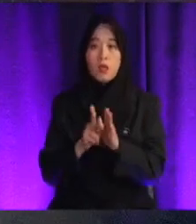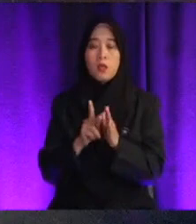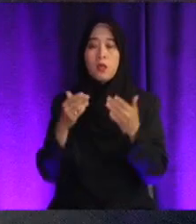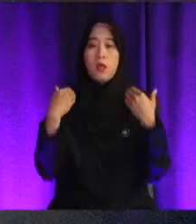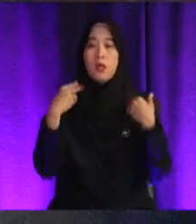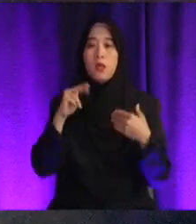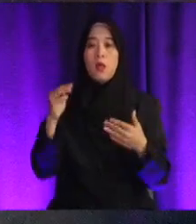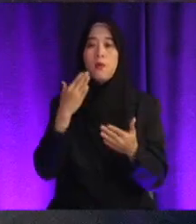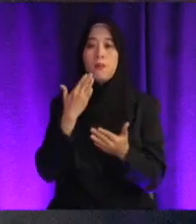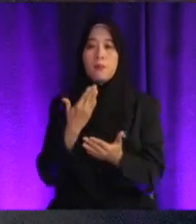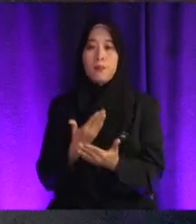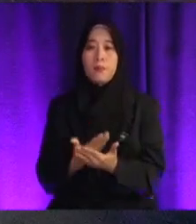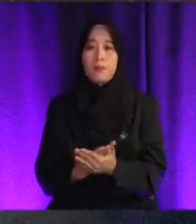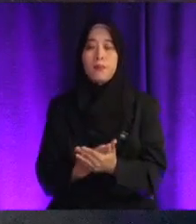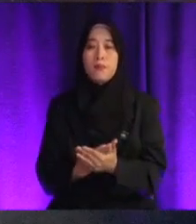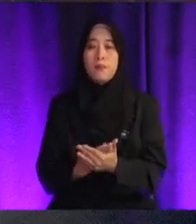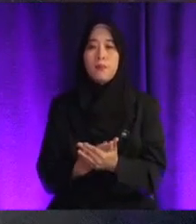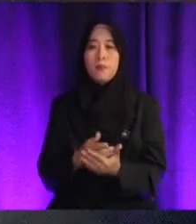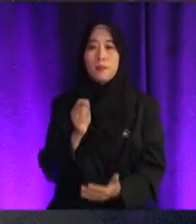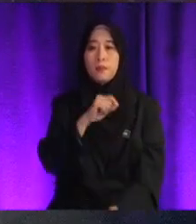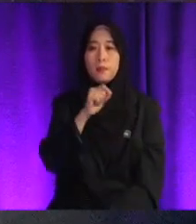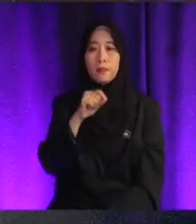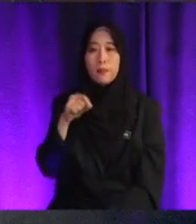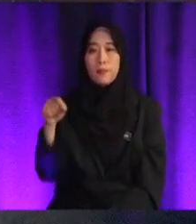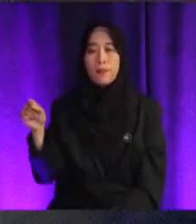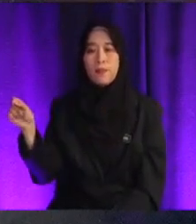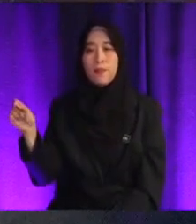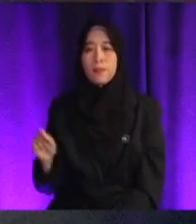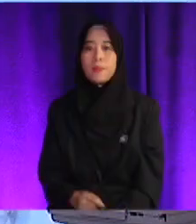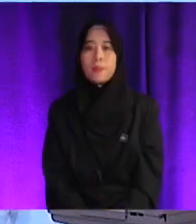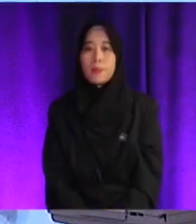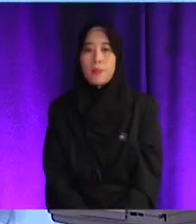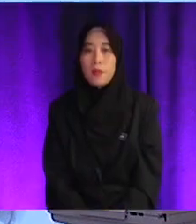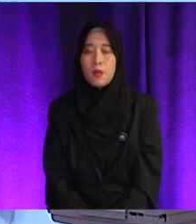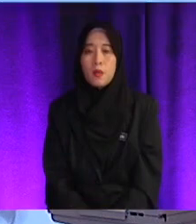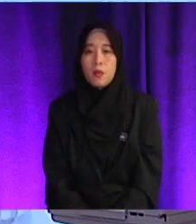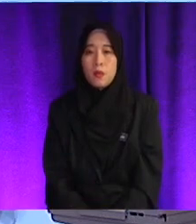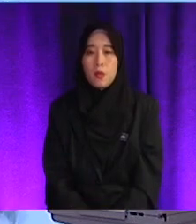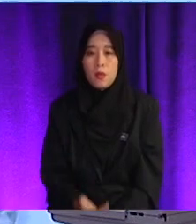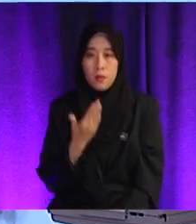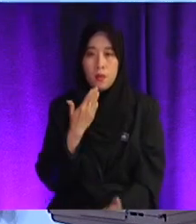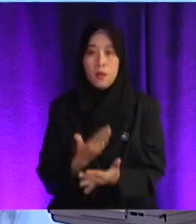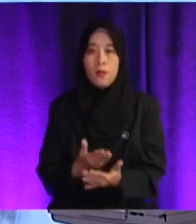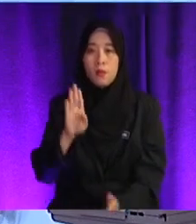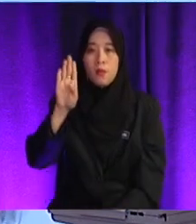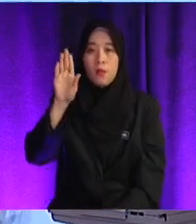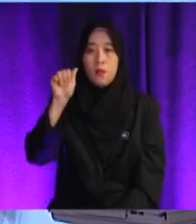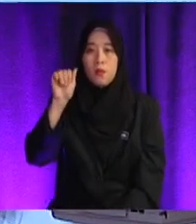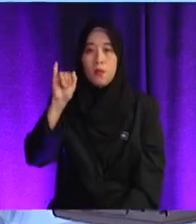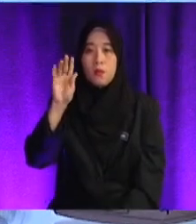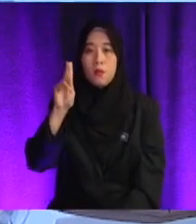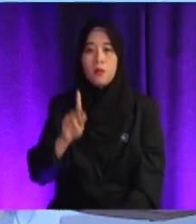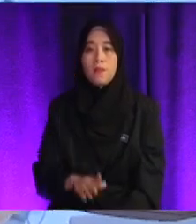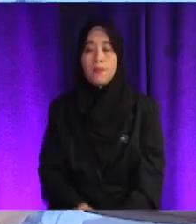cikgu. Betul. Betul. Tulis. Betul. Tulis. Okey. Dalam keadaan baik. Okey,